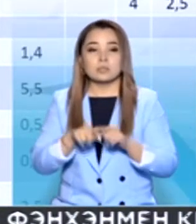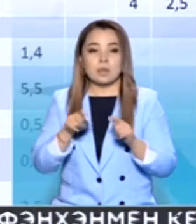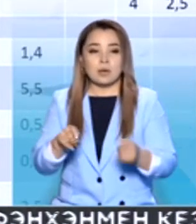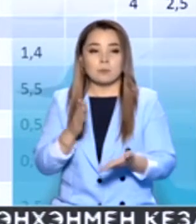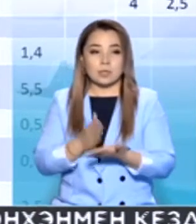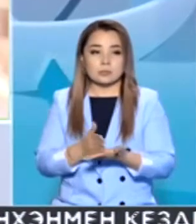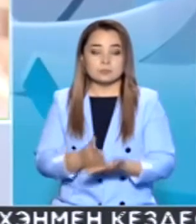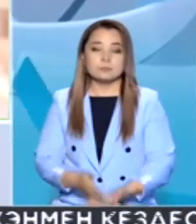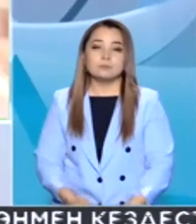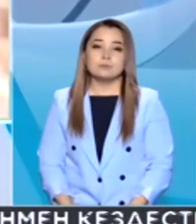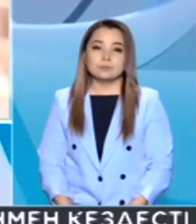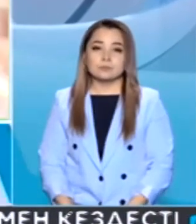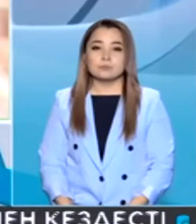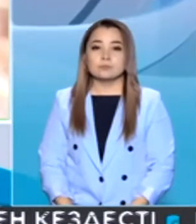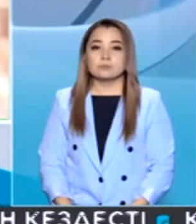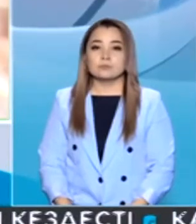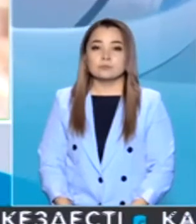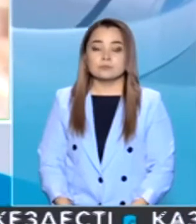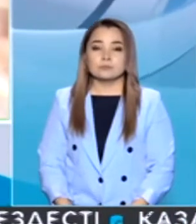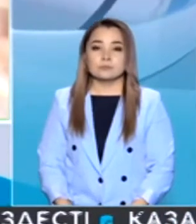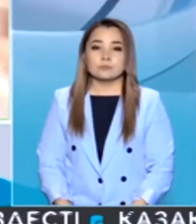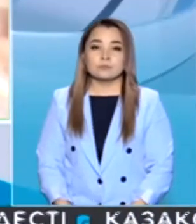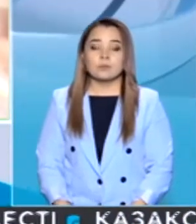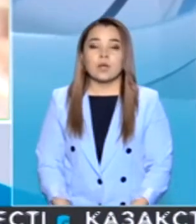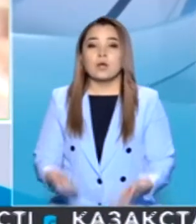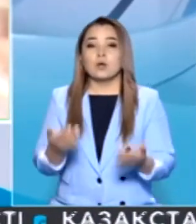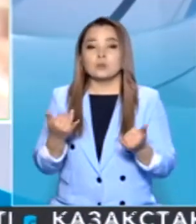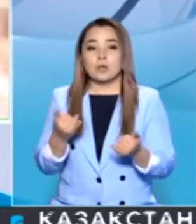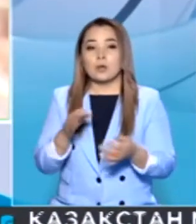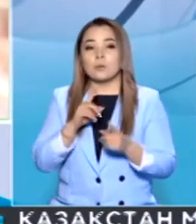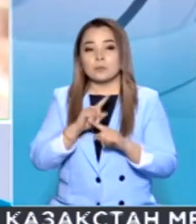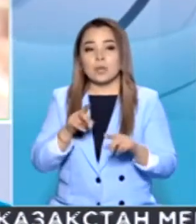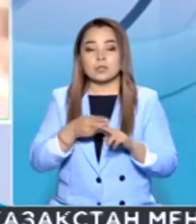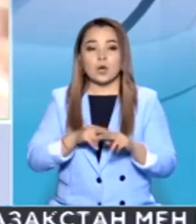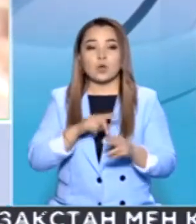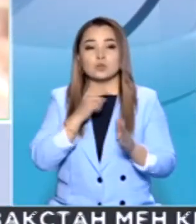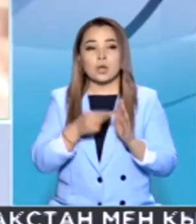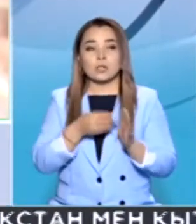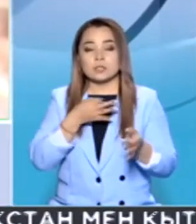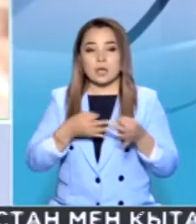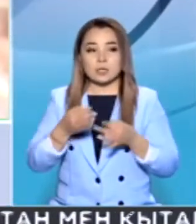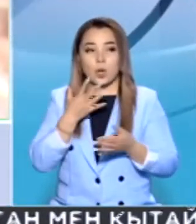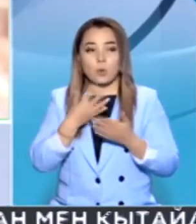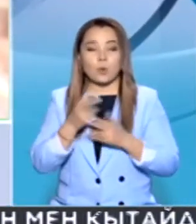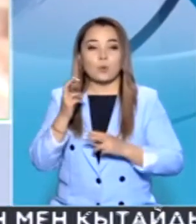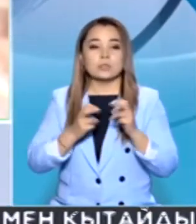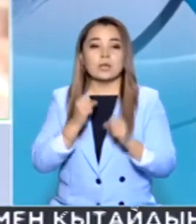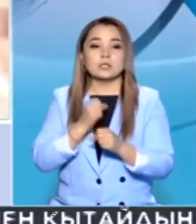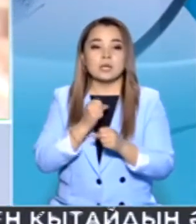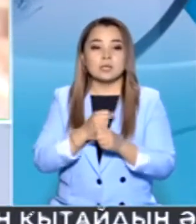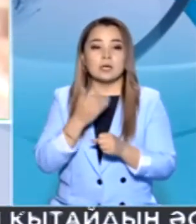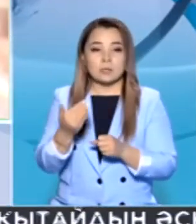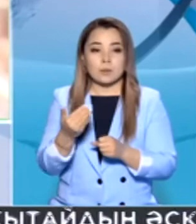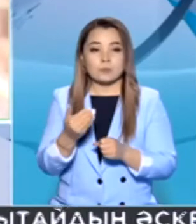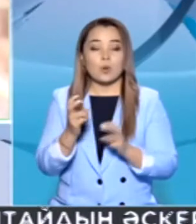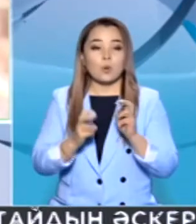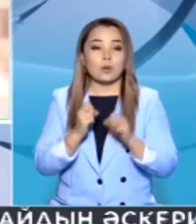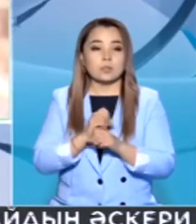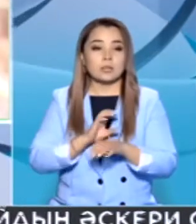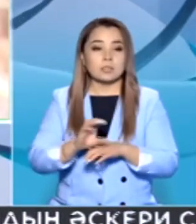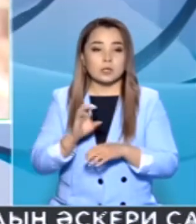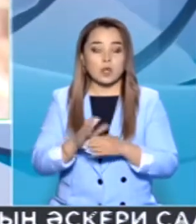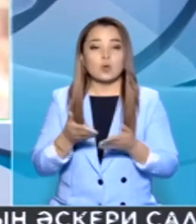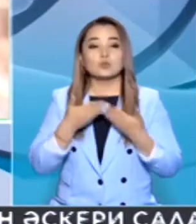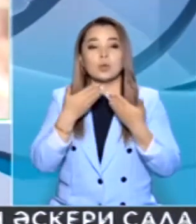жоспарланып отыр. Раушан, сондай-ақ ең өзекті сұрақтардың бір шығар, өзімізде өндірілетін өнімге